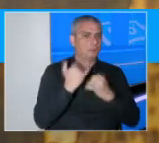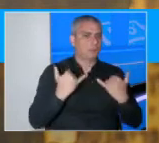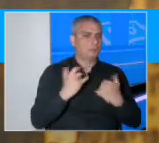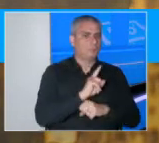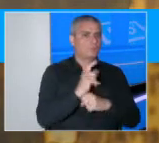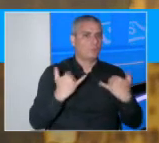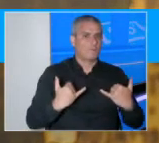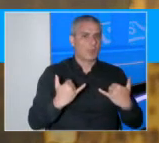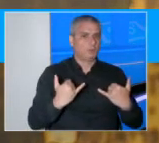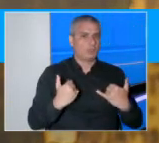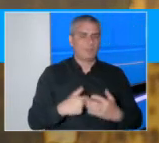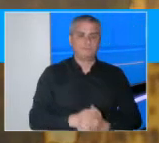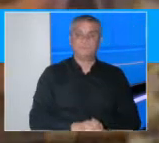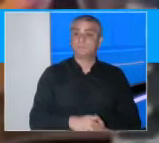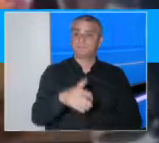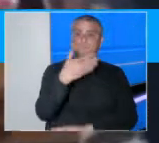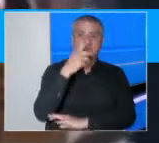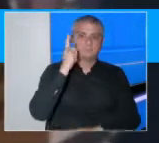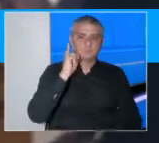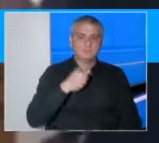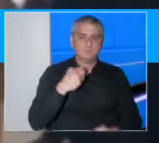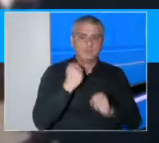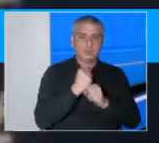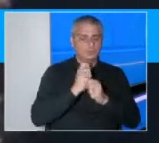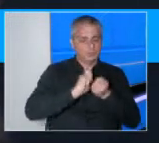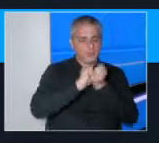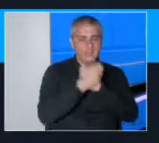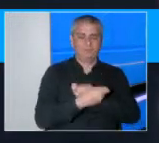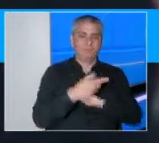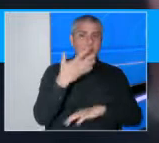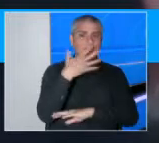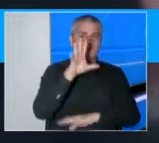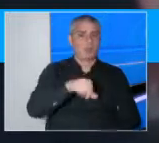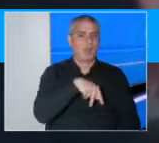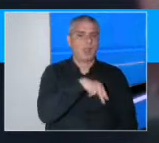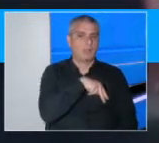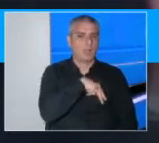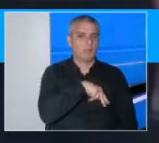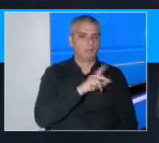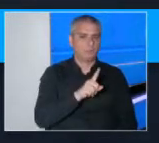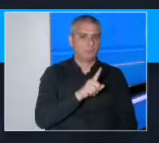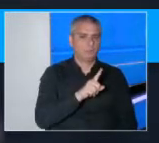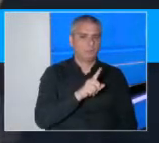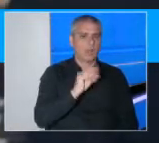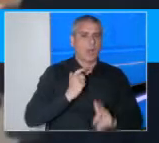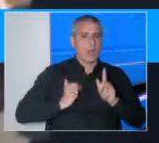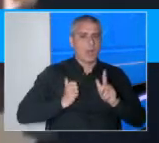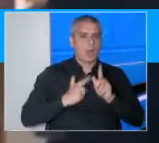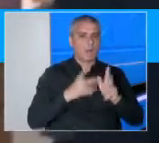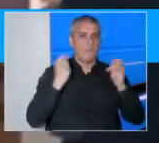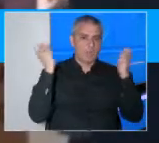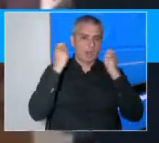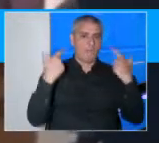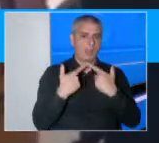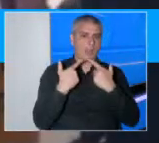הזו? המדינה צריכה לעשות רוויזיה, המדינה צריכה לקחת אחריות על הלוחמים, על הלומי